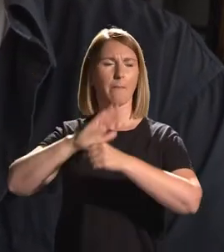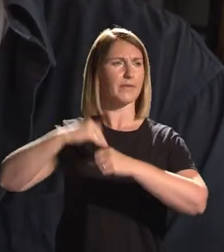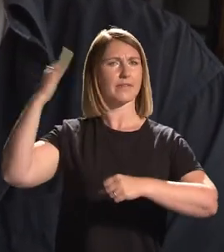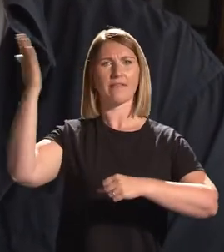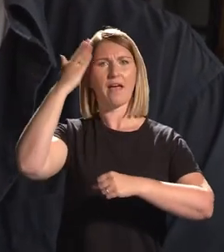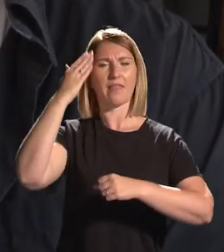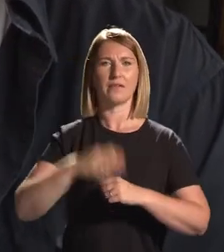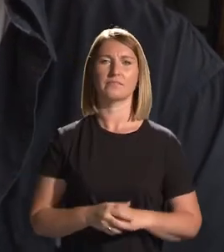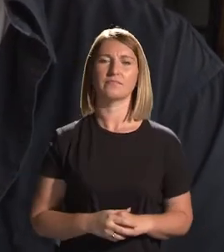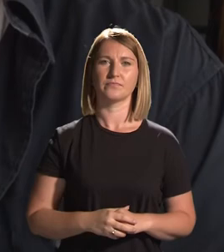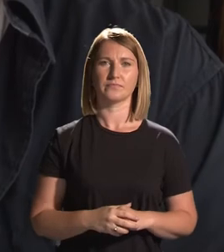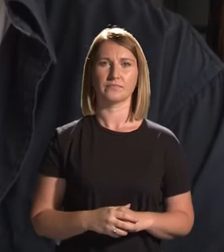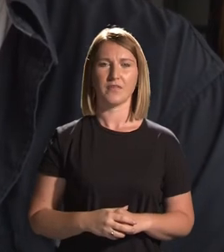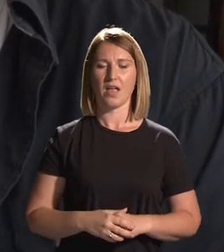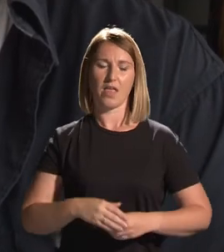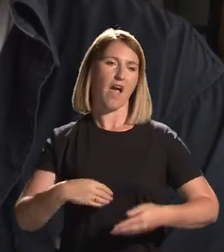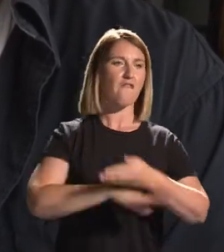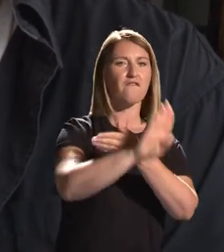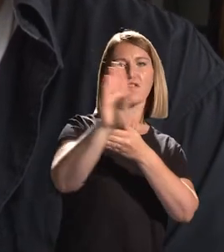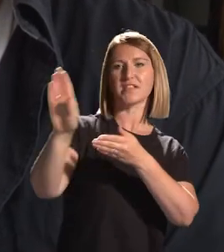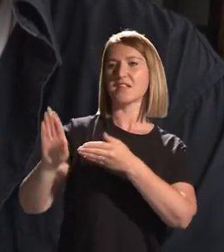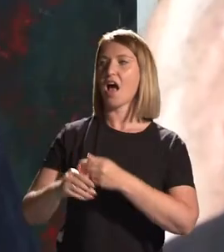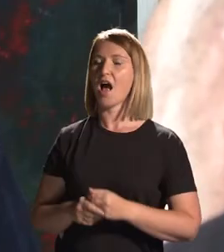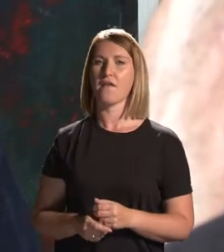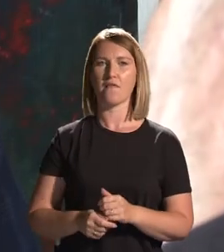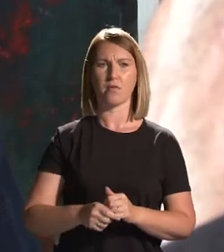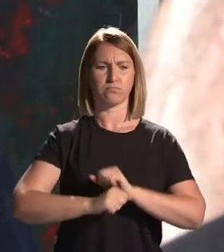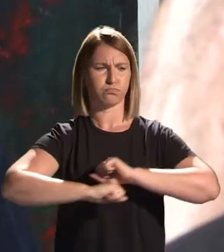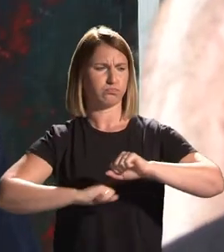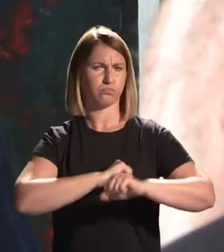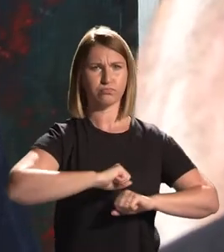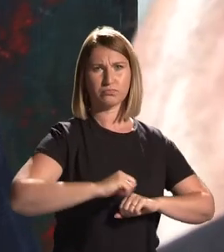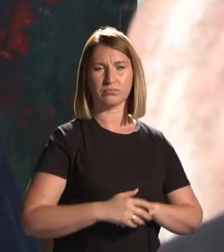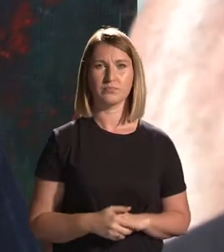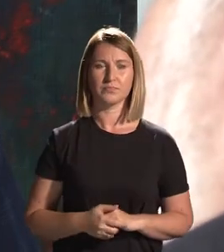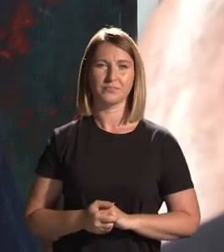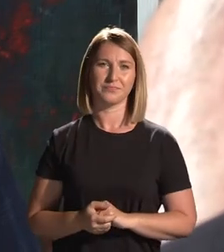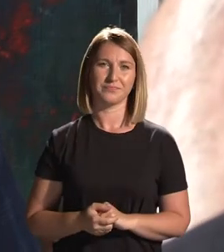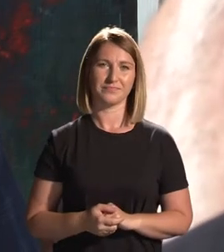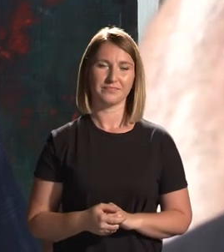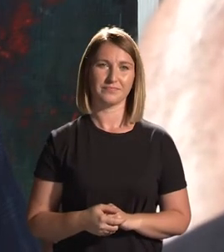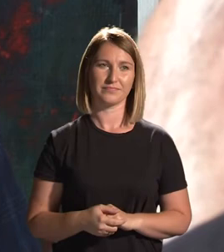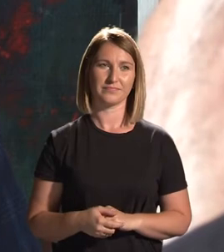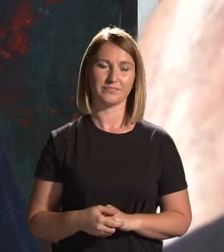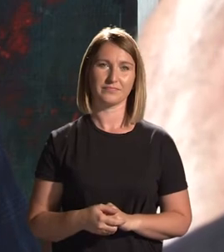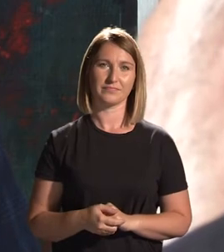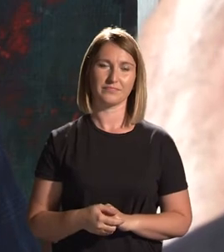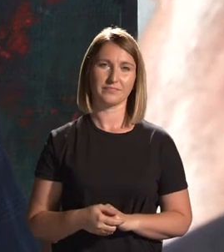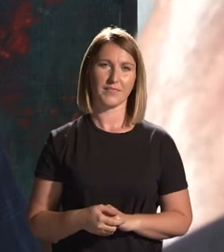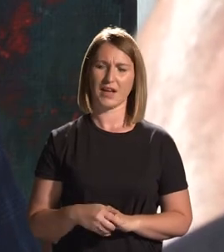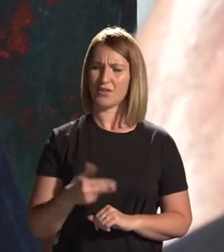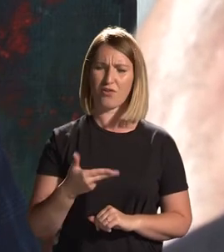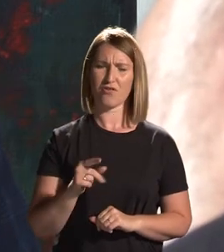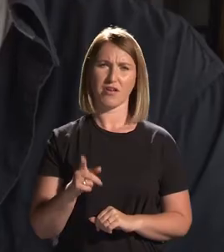tam dostrzeżonym na wystawę. Nawet się czasem się świni, tak to powiem w końcu. Naprawdę. A to na tym